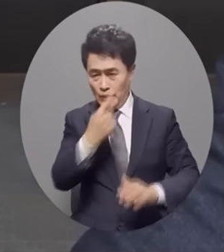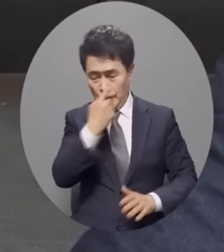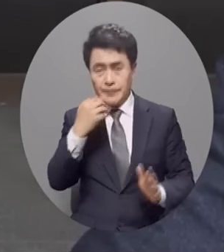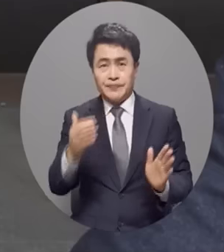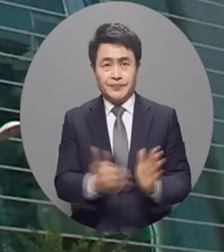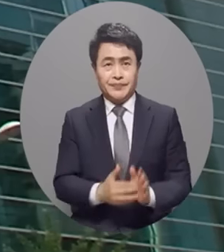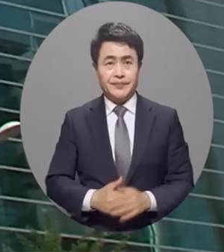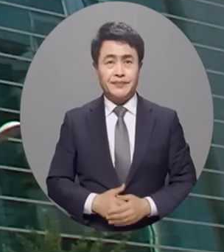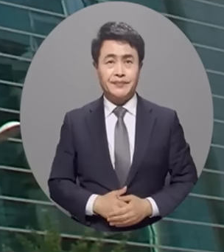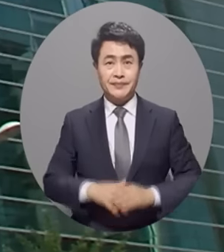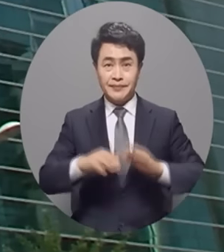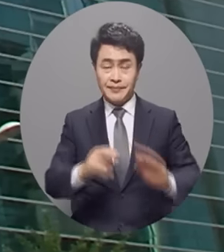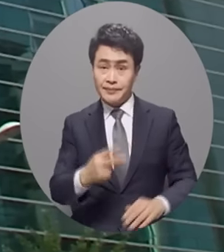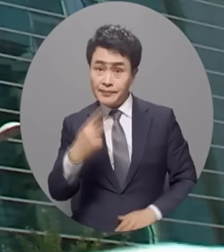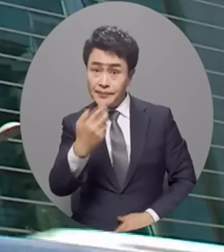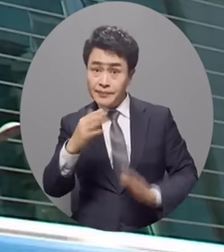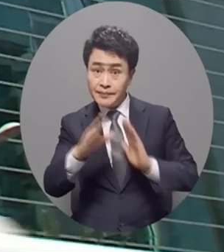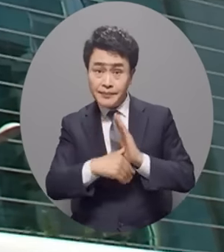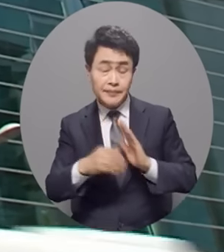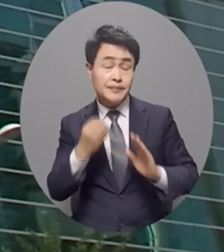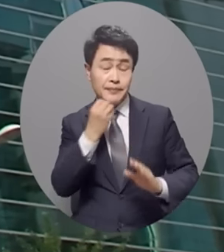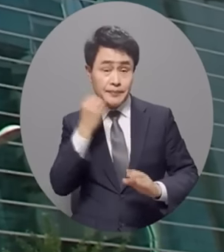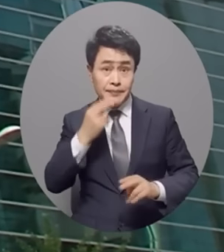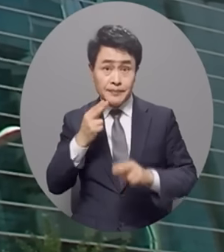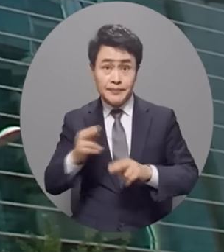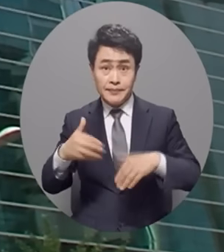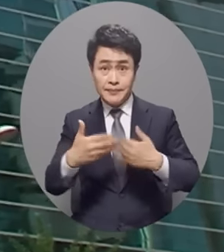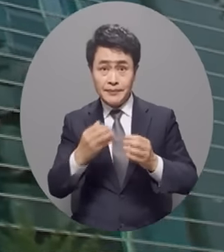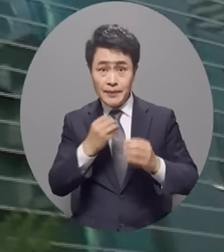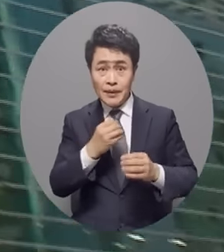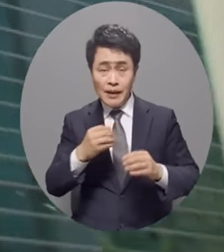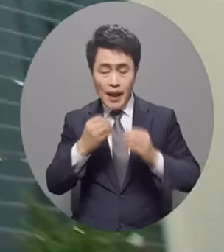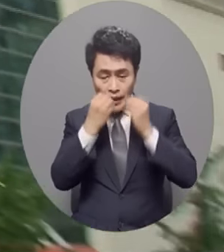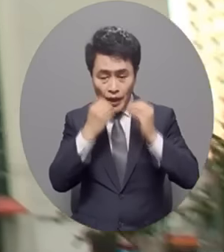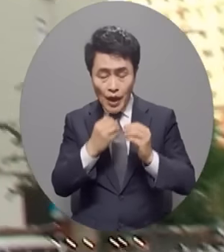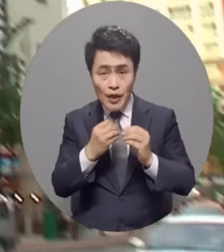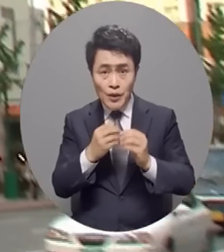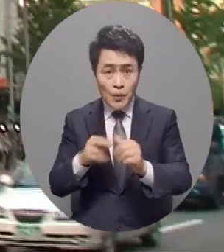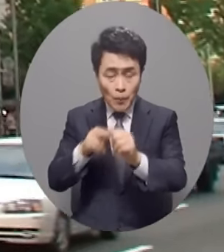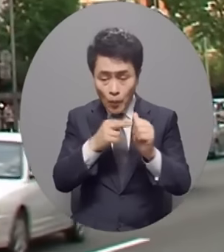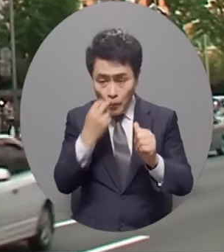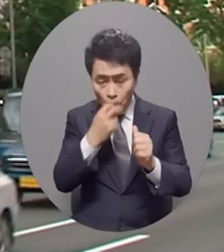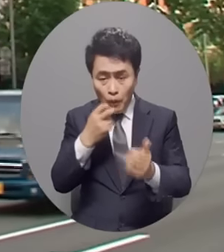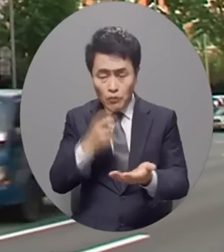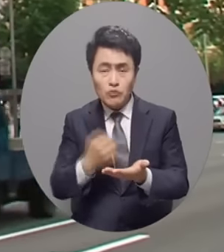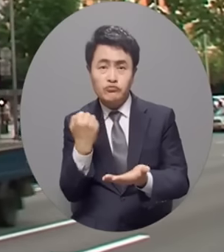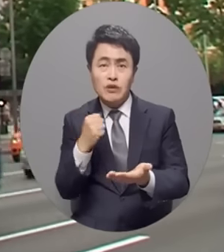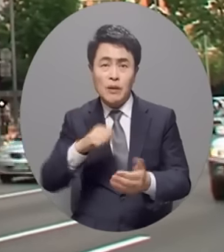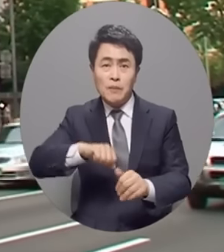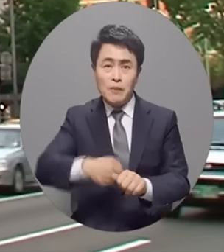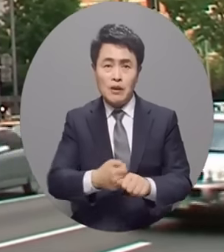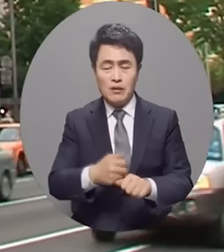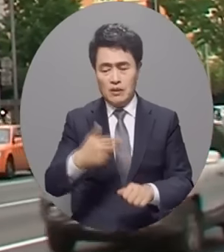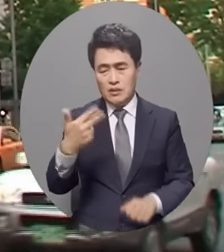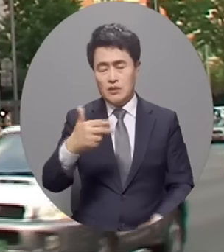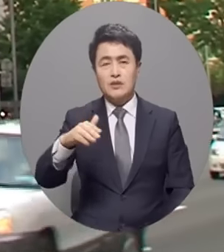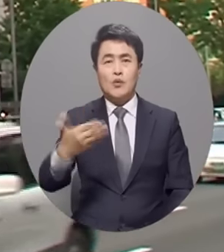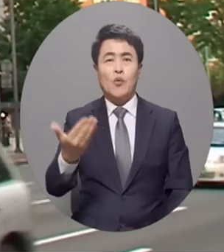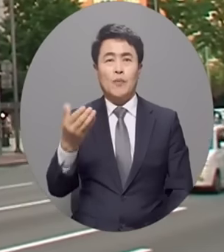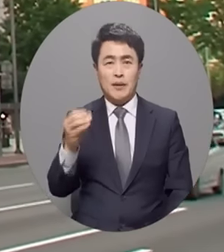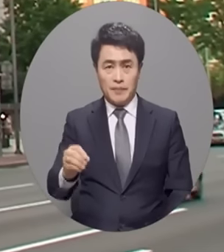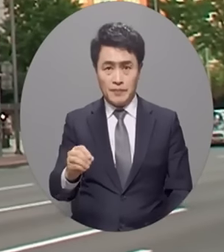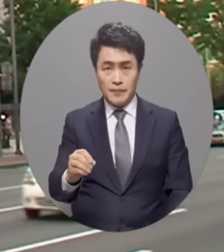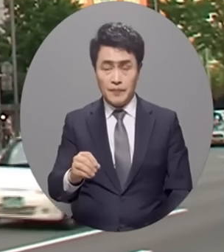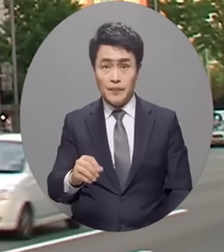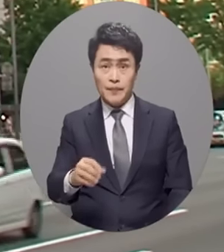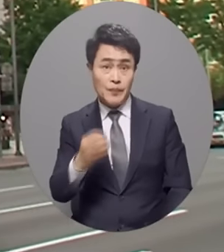거죠 2019년 홈플러스 법인은 개인정보 보호법 위반으로 처벌을 받았습니다 벌금 7,500만 원